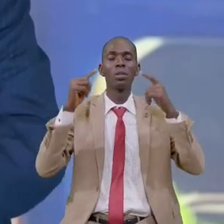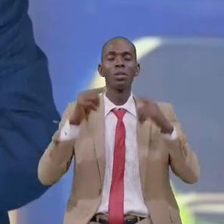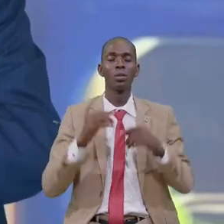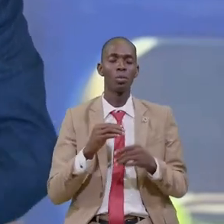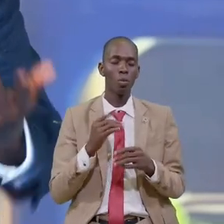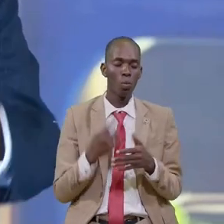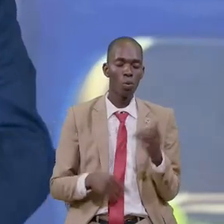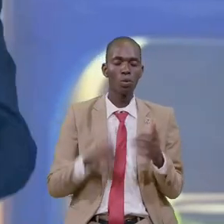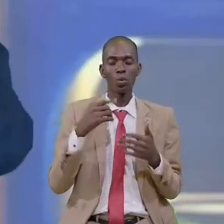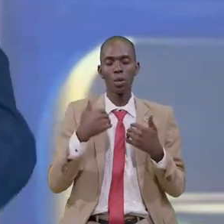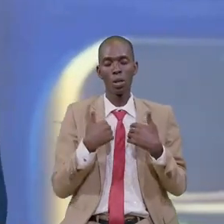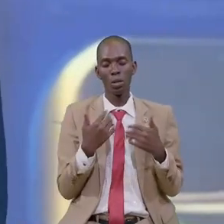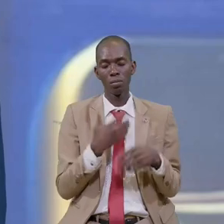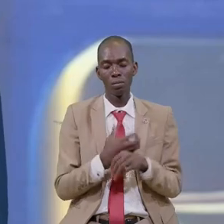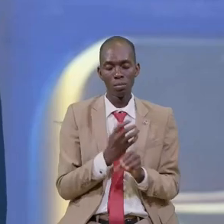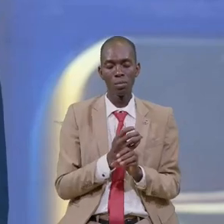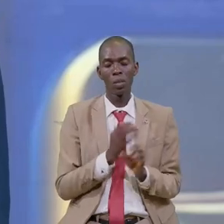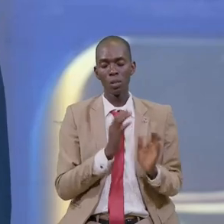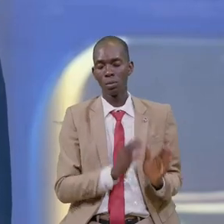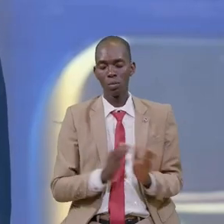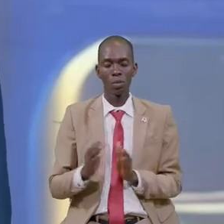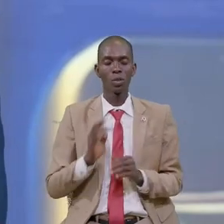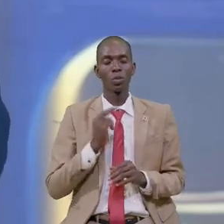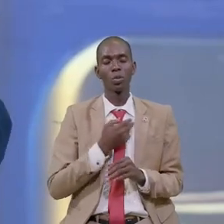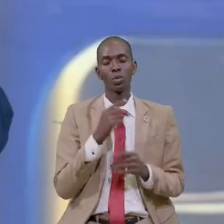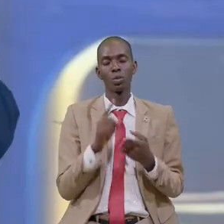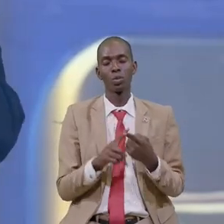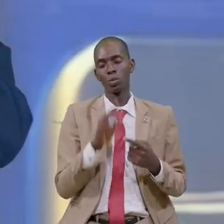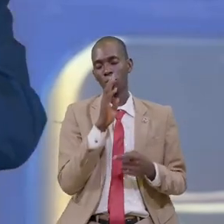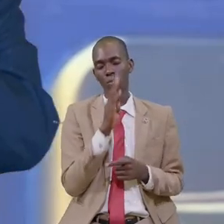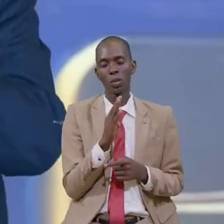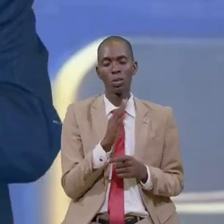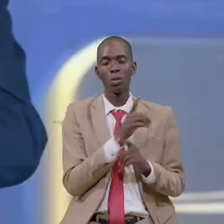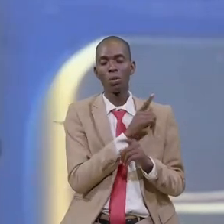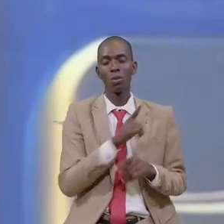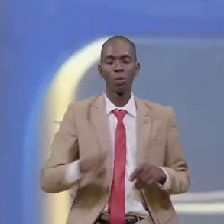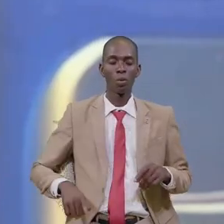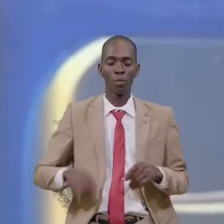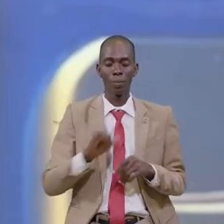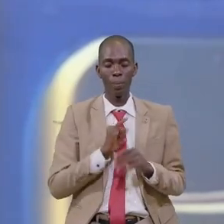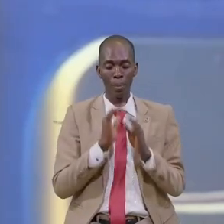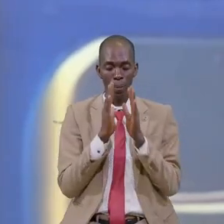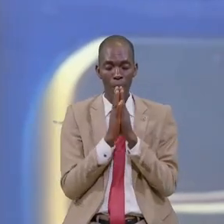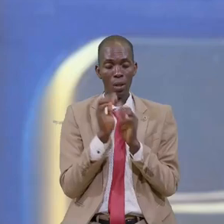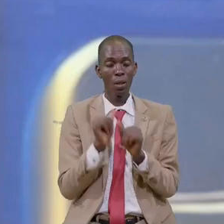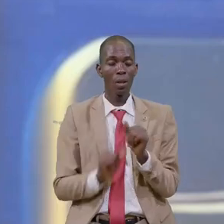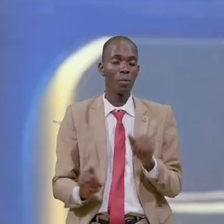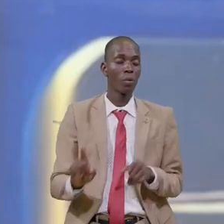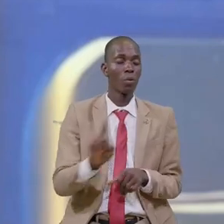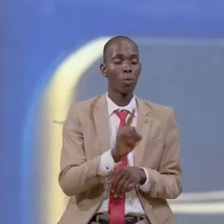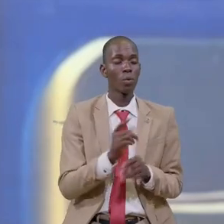ce pourquoi tu nous as créés, fait. Père, je prie que chacun ici